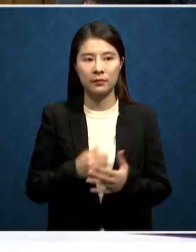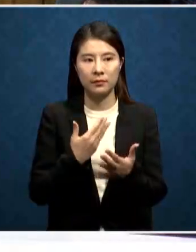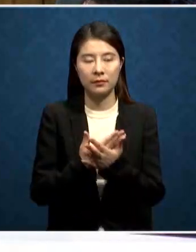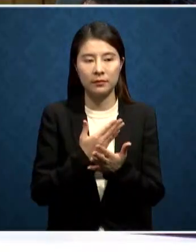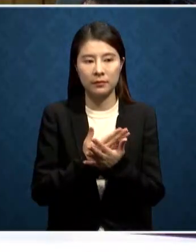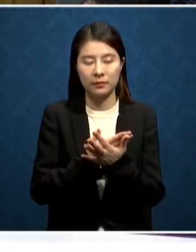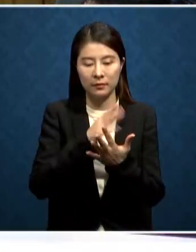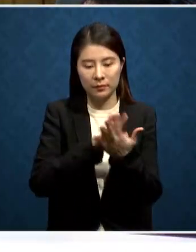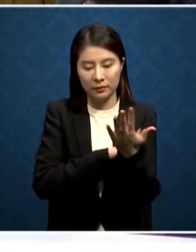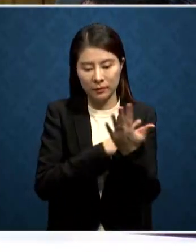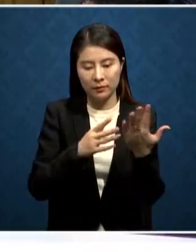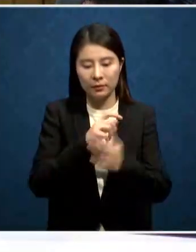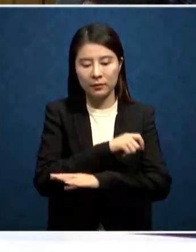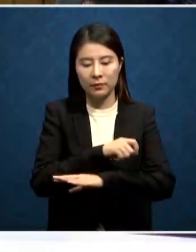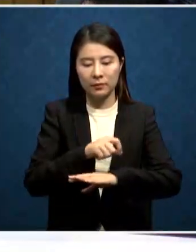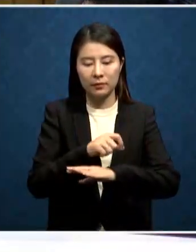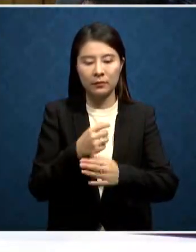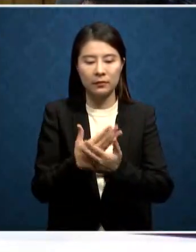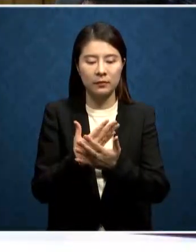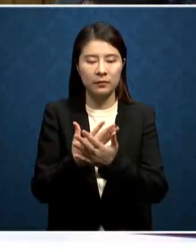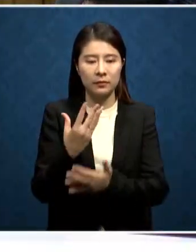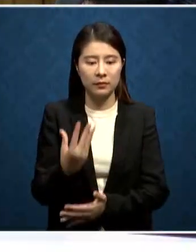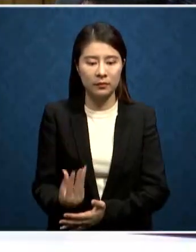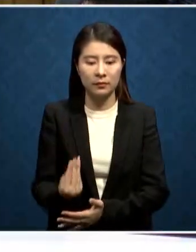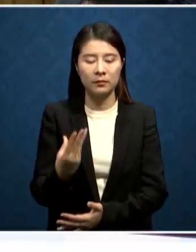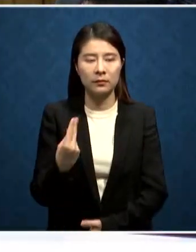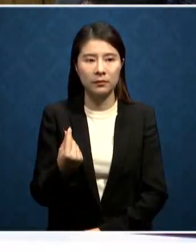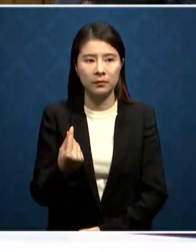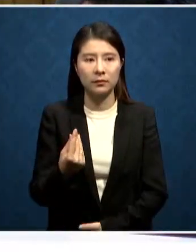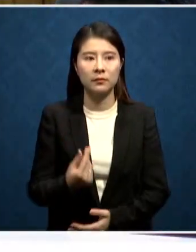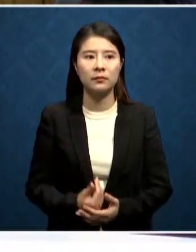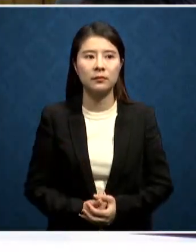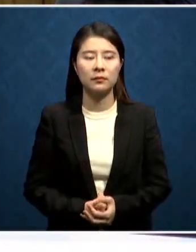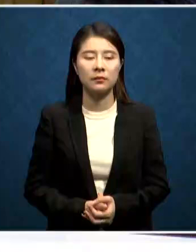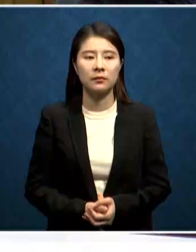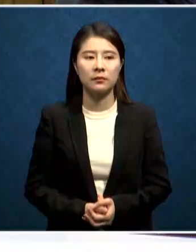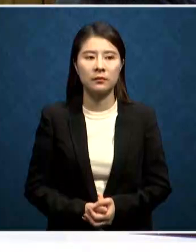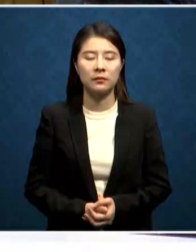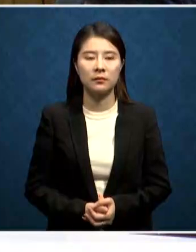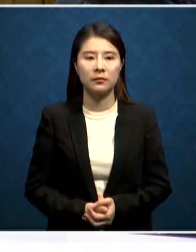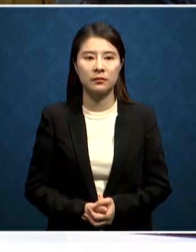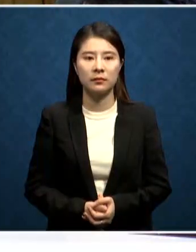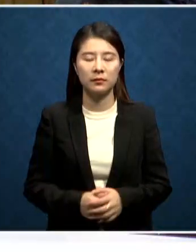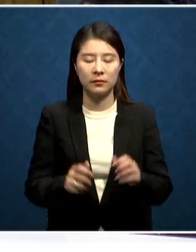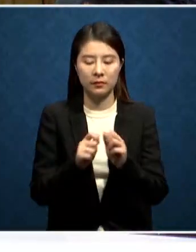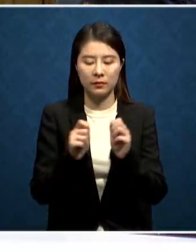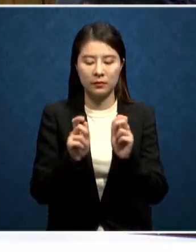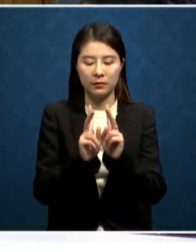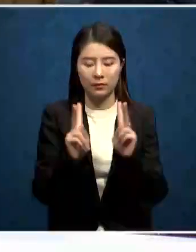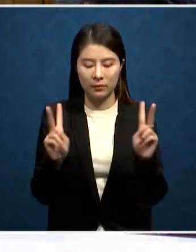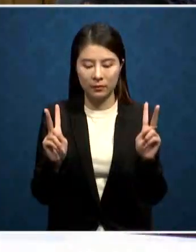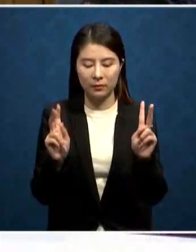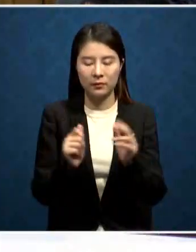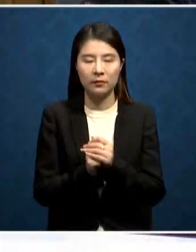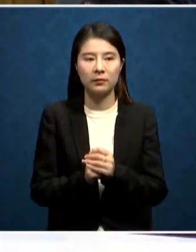สำนักงานกสมนะคะอ่าซึ่งประเด็นนี้เนี่ยอ่าเราเราได้รับข้อคิดเห็นจากทางอ่าทางคณะอนุกรรมาธิการกิจการองค์กร